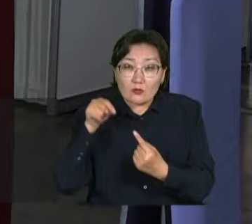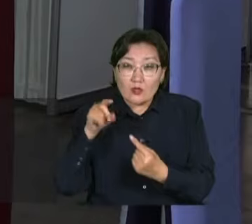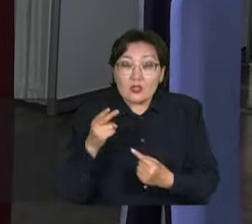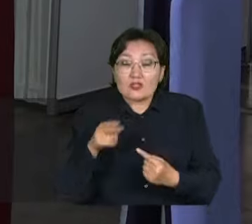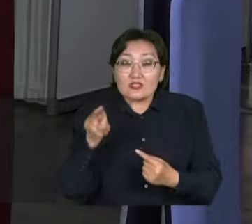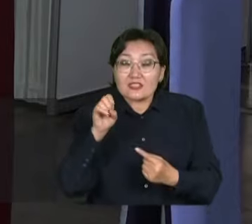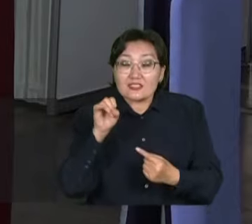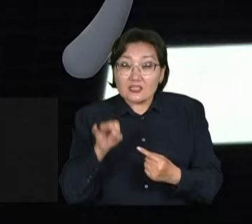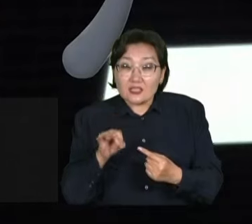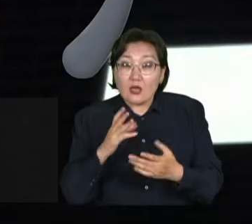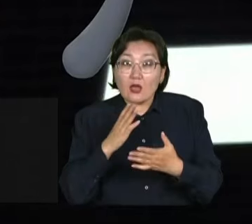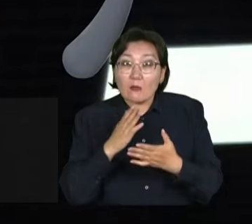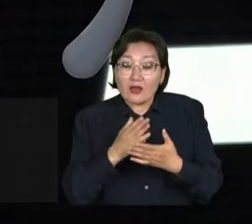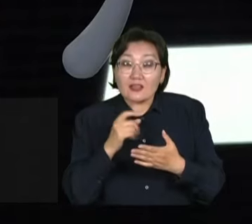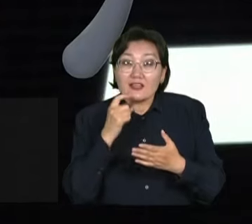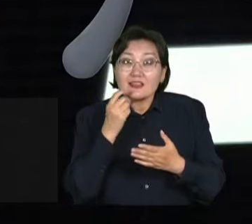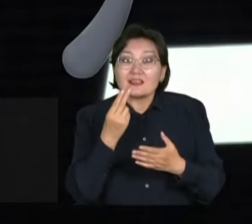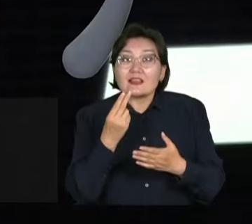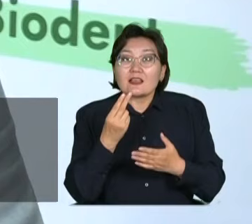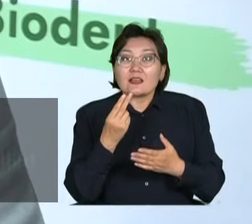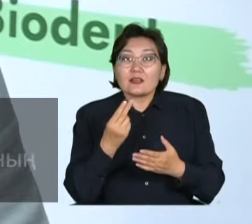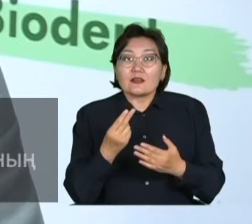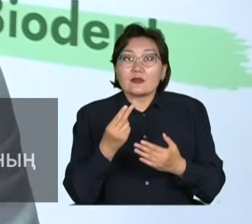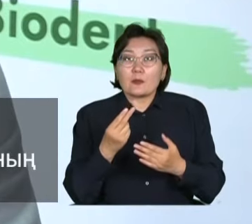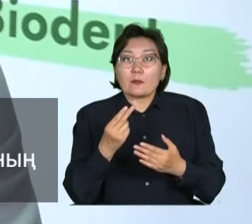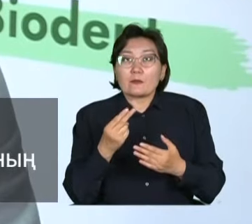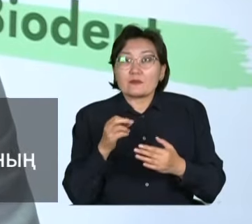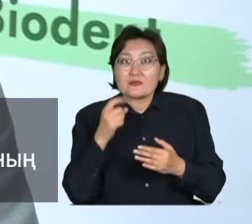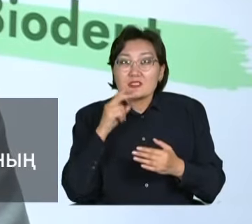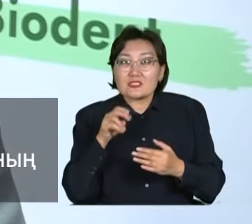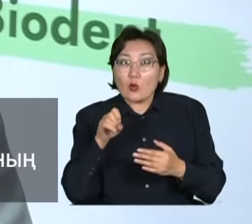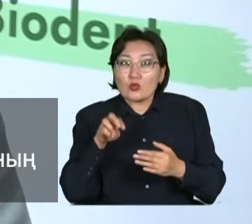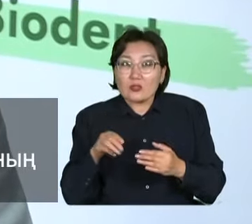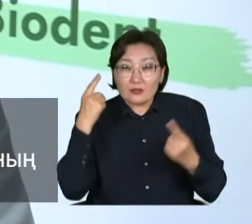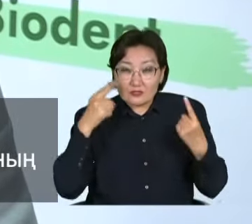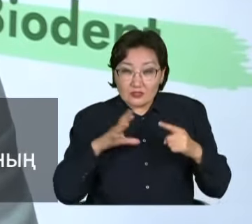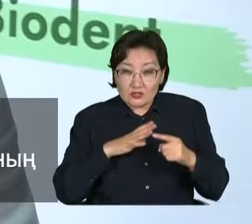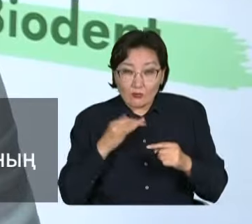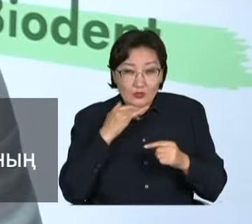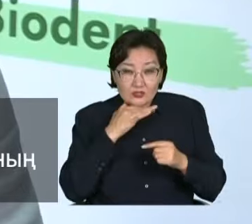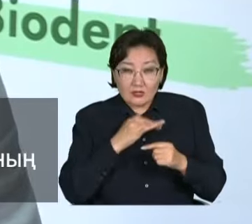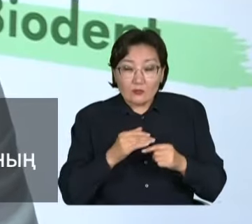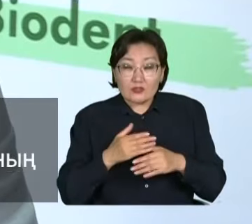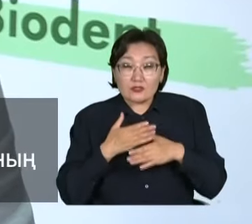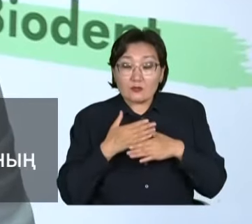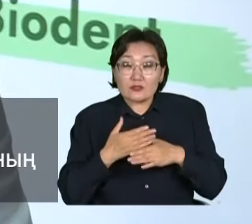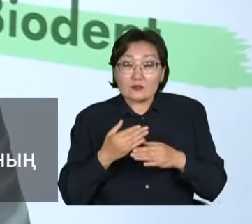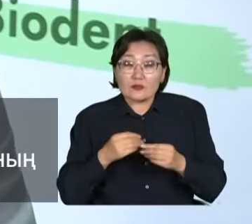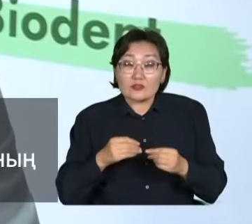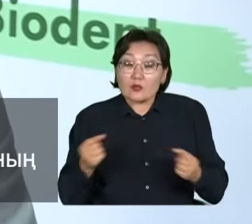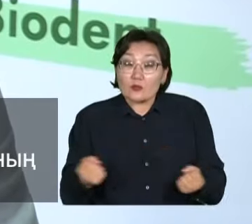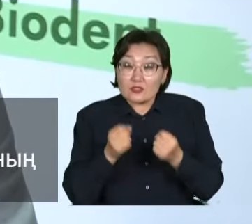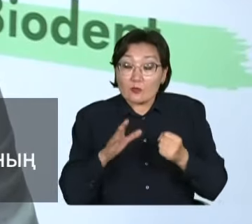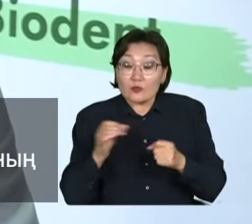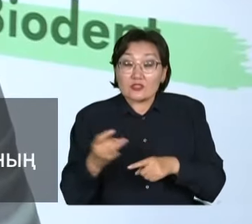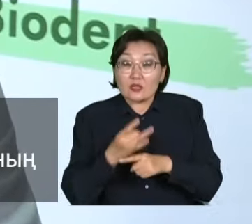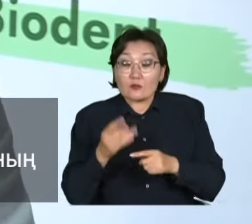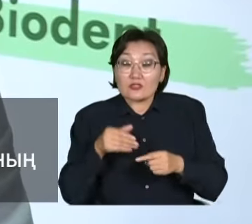бар тіс сауыттарын ойлап таптық. Мы не часто являемся спонсорами, это наши первые шаги. Біз көбіне демеуші бола бермейміз. Бұл біздің